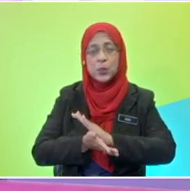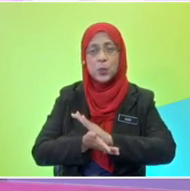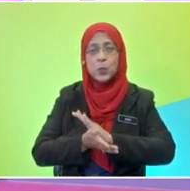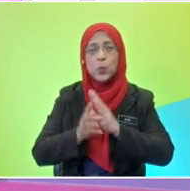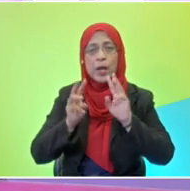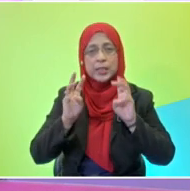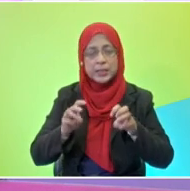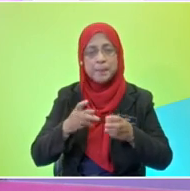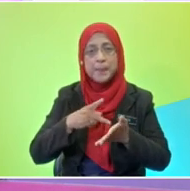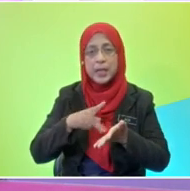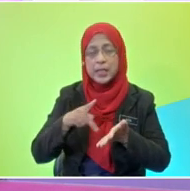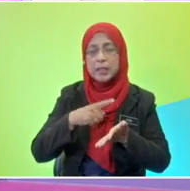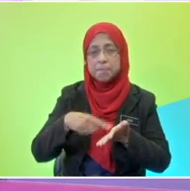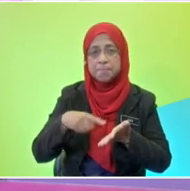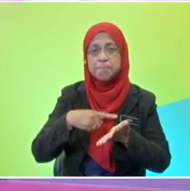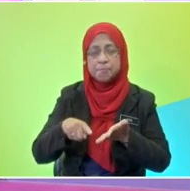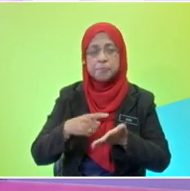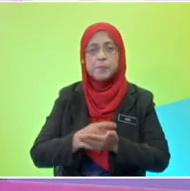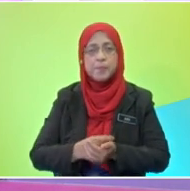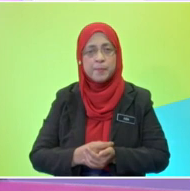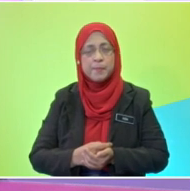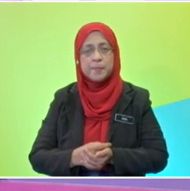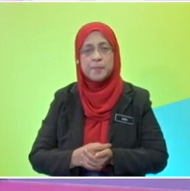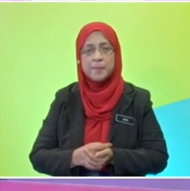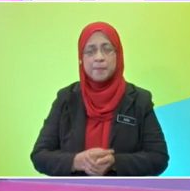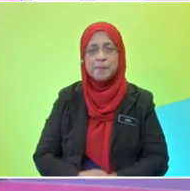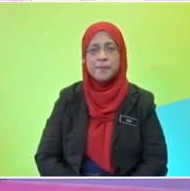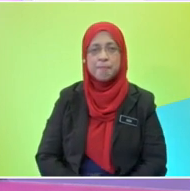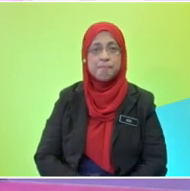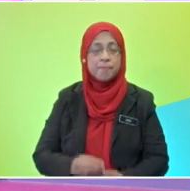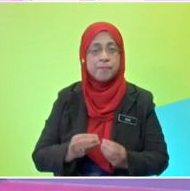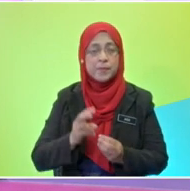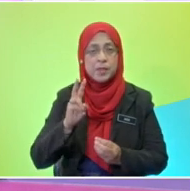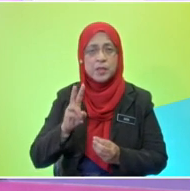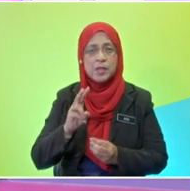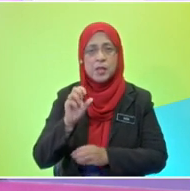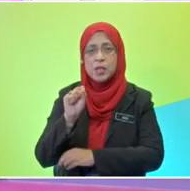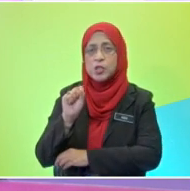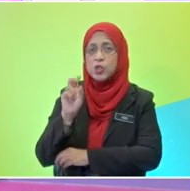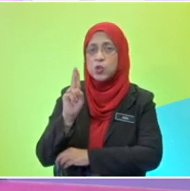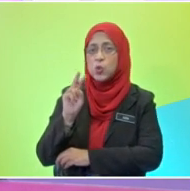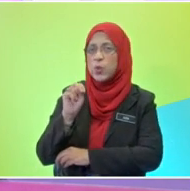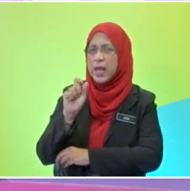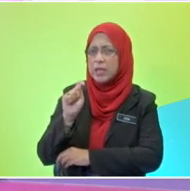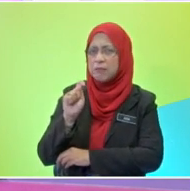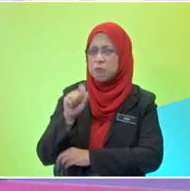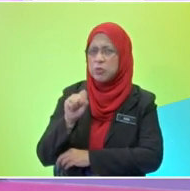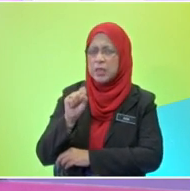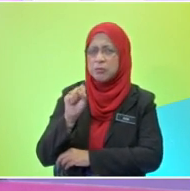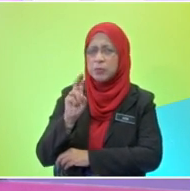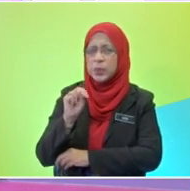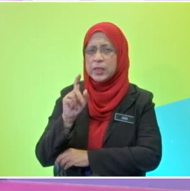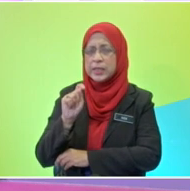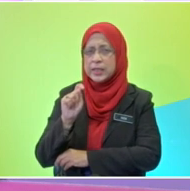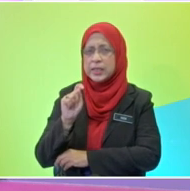membayarnya Ya wajib membayar zakat fitrah yang kedua sunat Ah ya menjadi sunah ketika